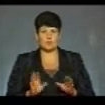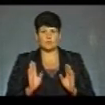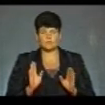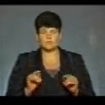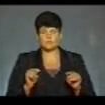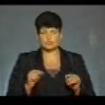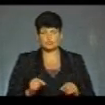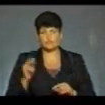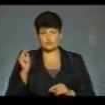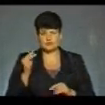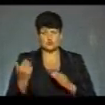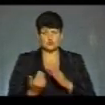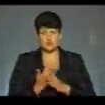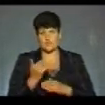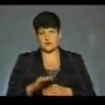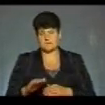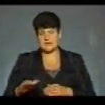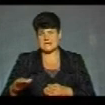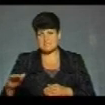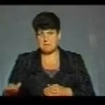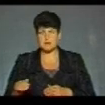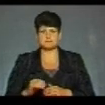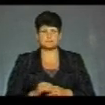буду вчитись з новими дітьми і